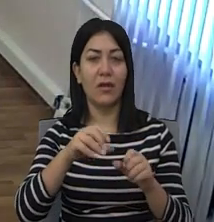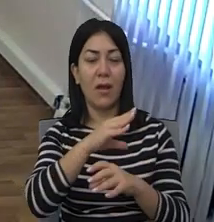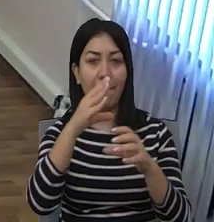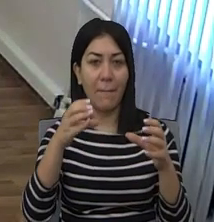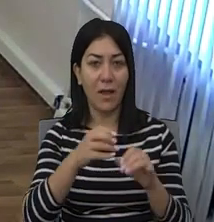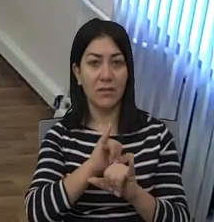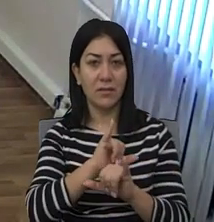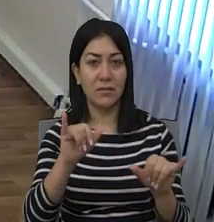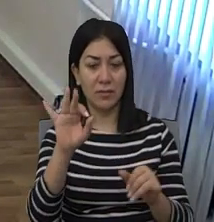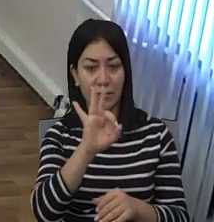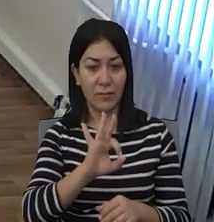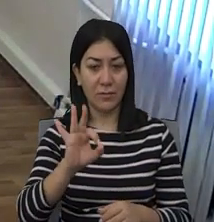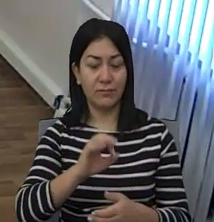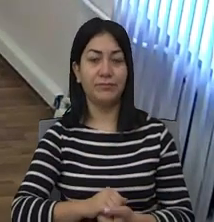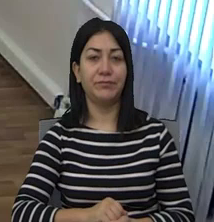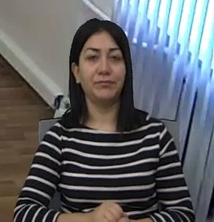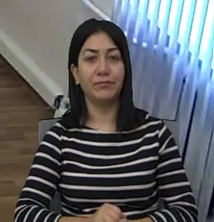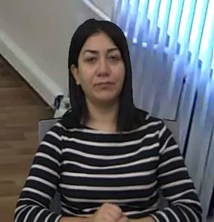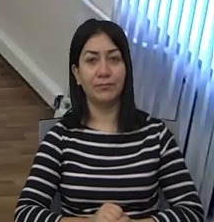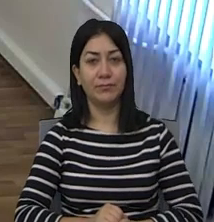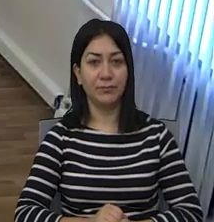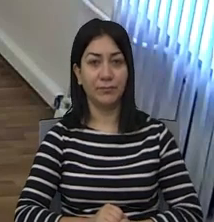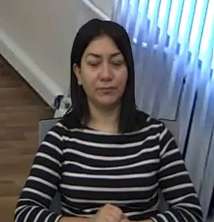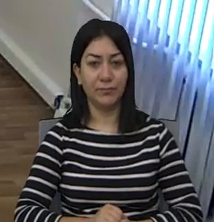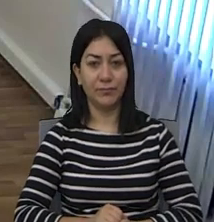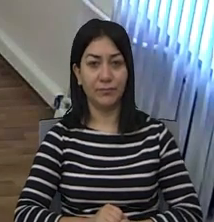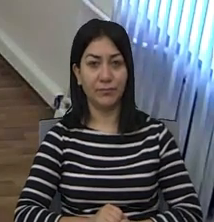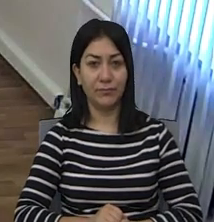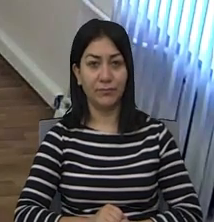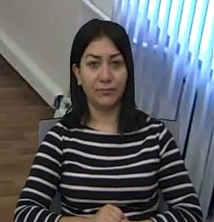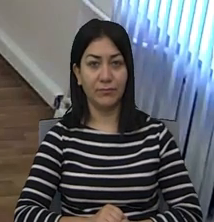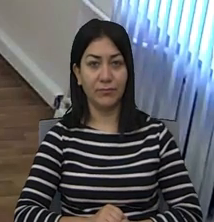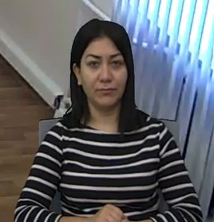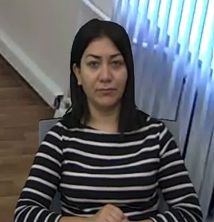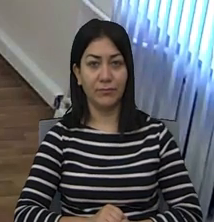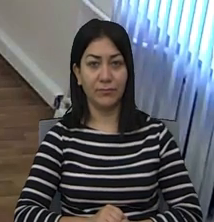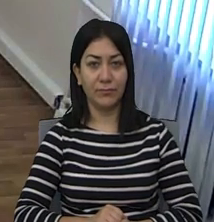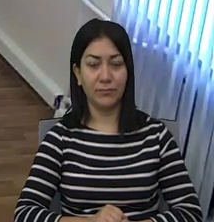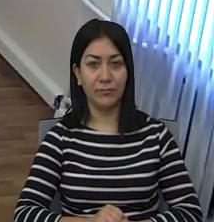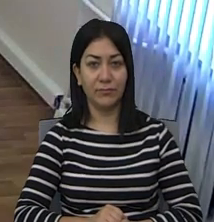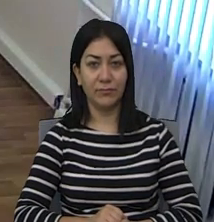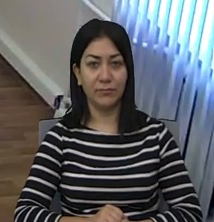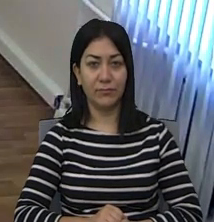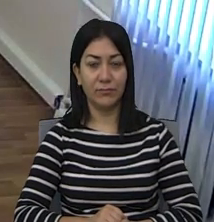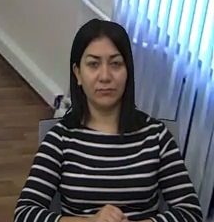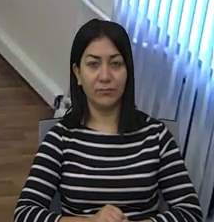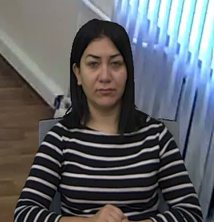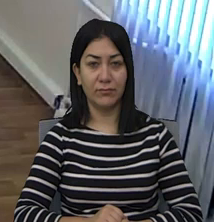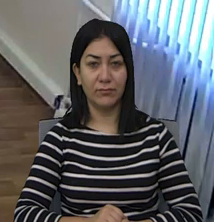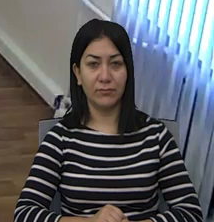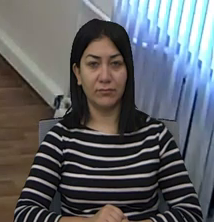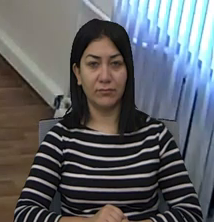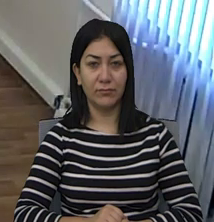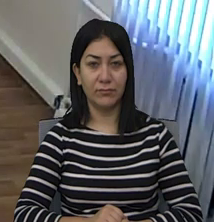Շնորհակալություն պարոն Հովակիմյան, սիրով ողջունում եմ բոլորին, տիկնակե պարոնայք, բարև ձեզ, ցանկանայի